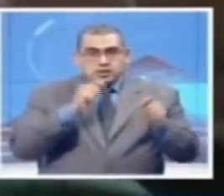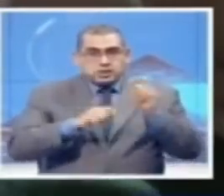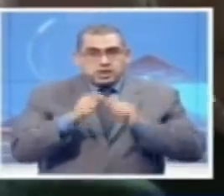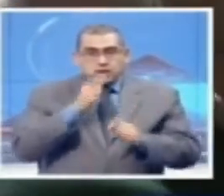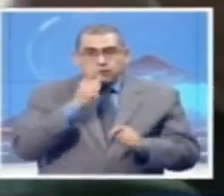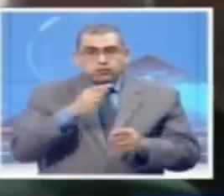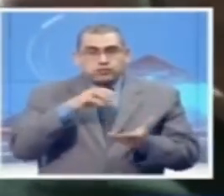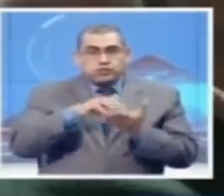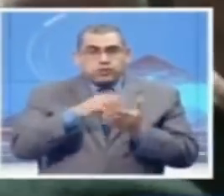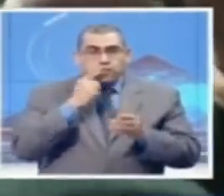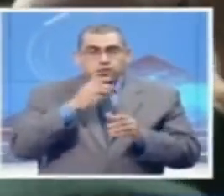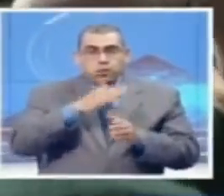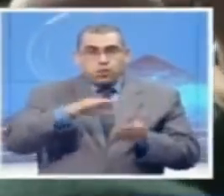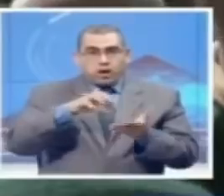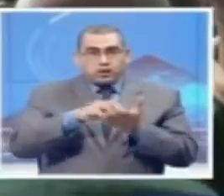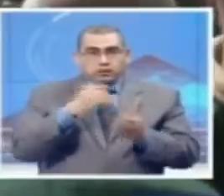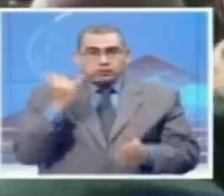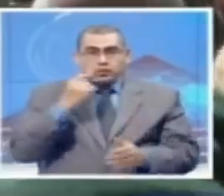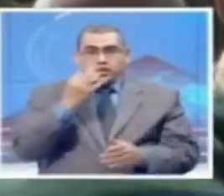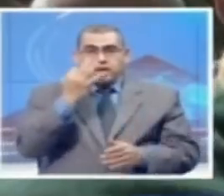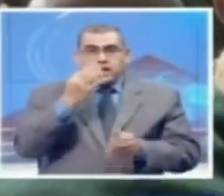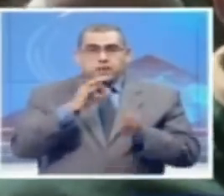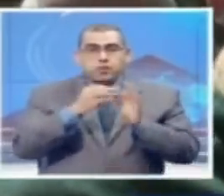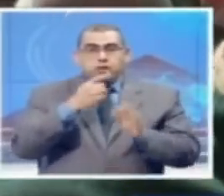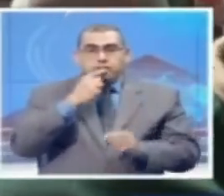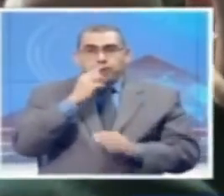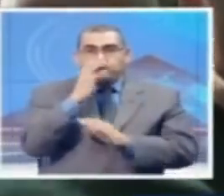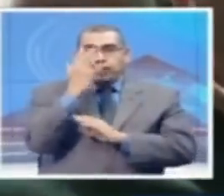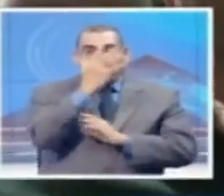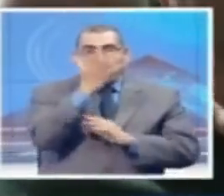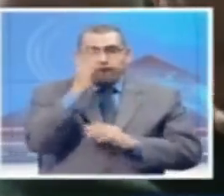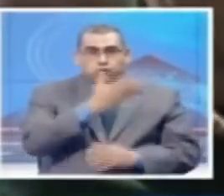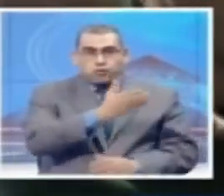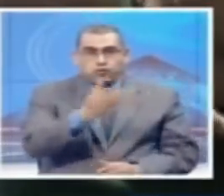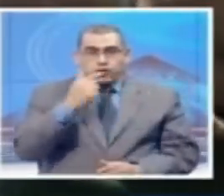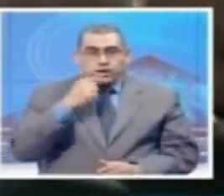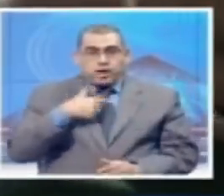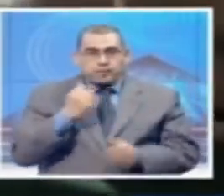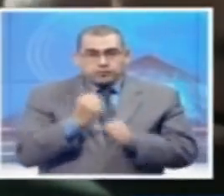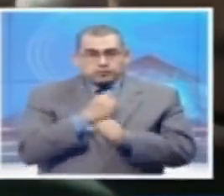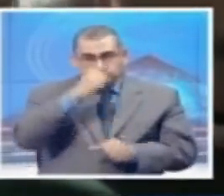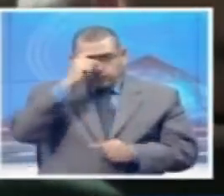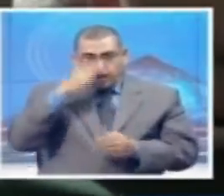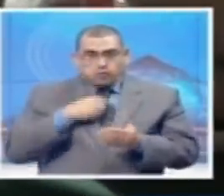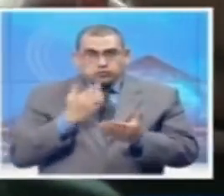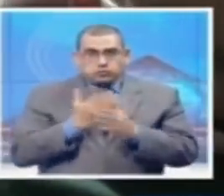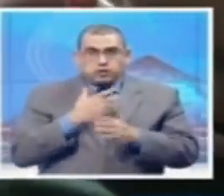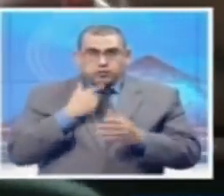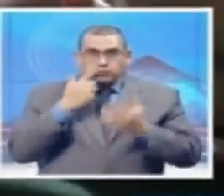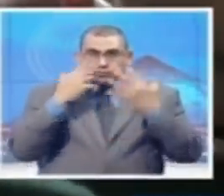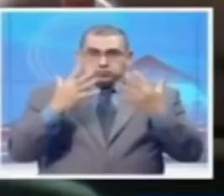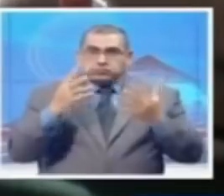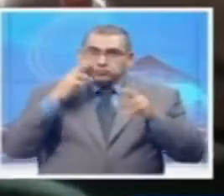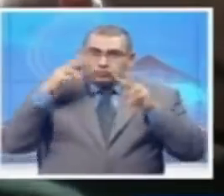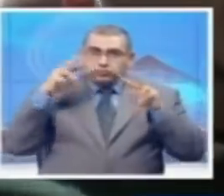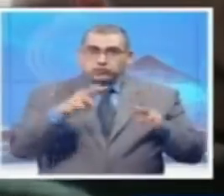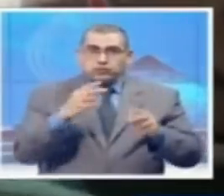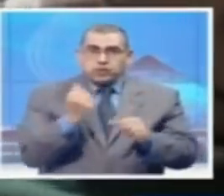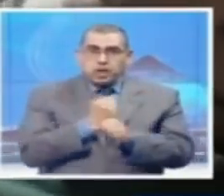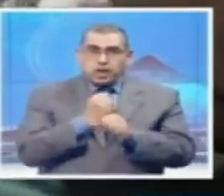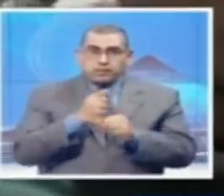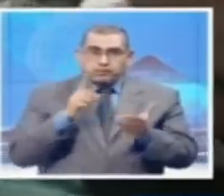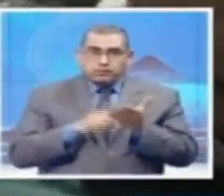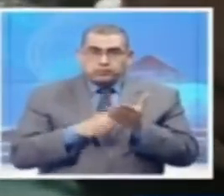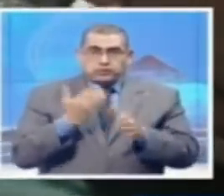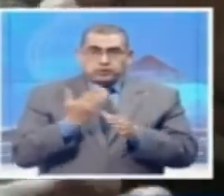بلد الواحات بلد 3 مليون نخلة، ليه ما نظهرهاش؟ فأنا بحاول بكل جهدي برضو إن احنا نظهر البلد إن هي دلوقتي